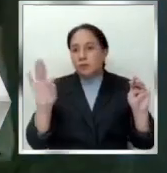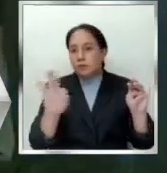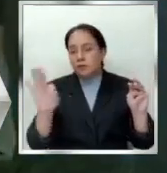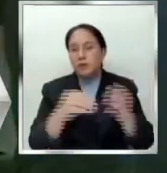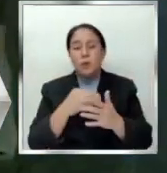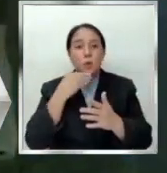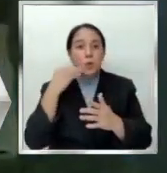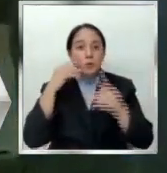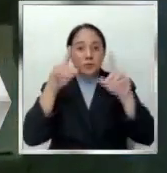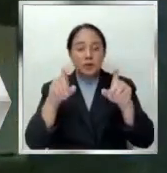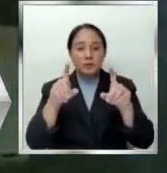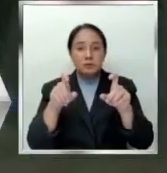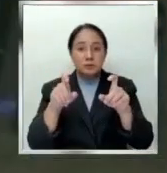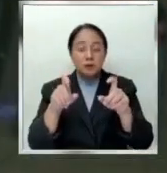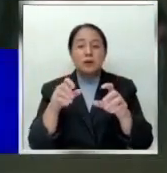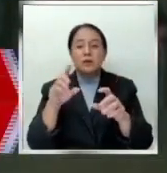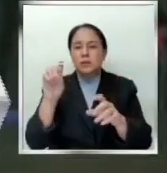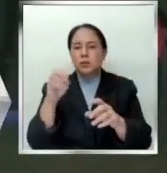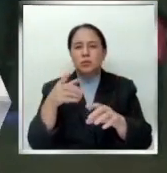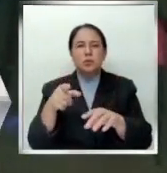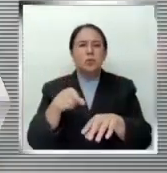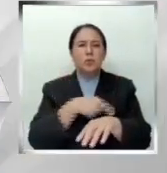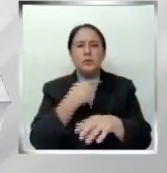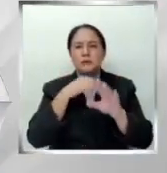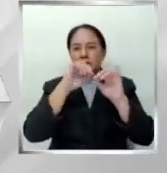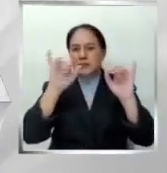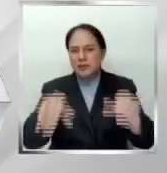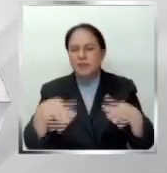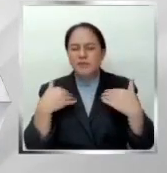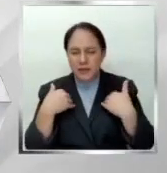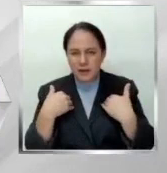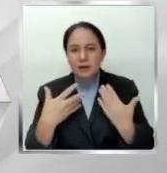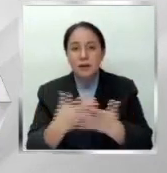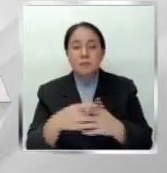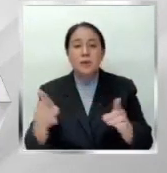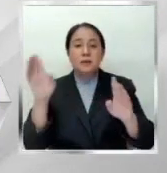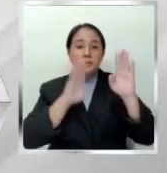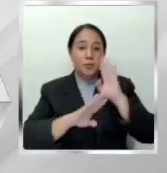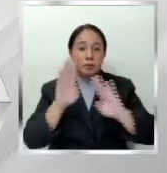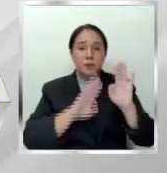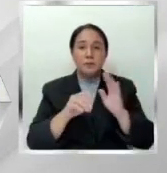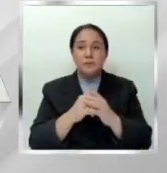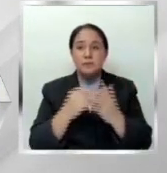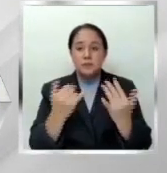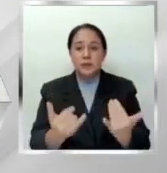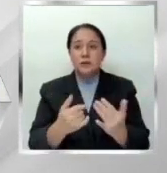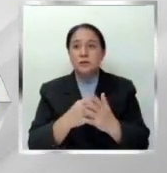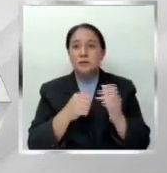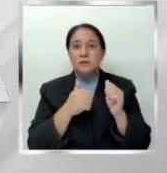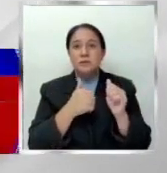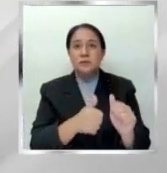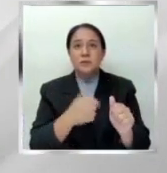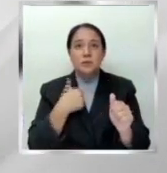kits, sabi ng DOH matagal nang may sistema para rito. Ang problema natin dito kasi talaga compliance, no? So we